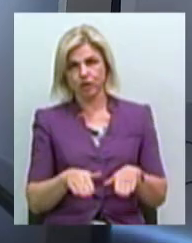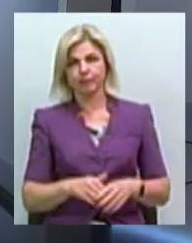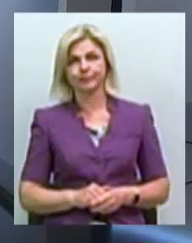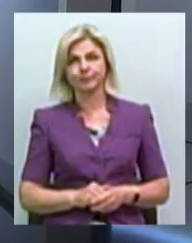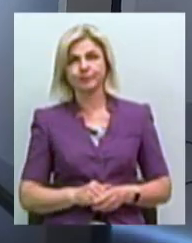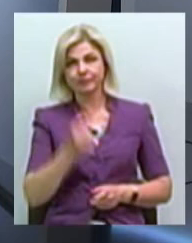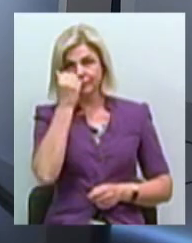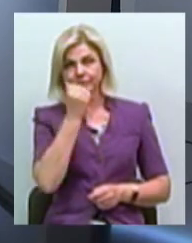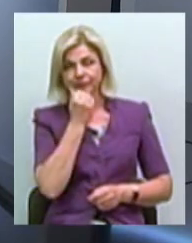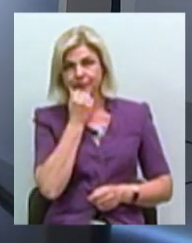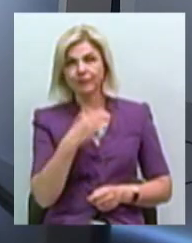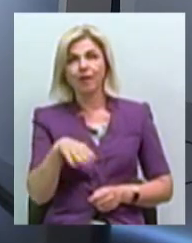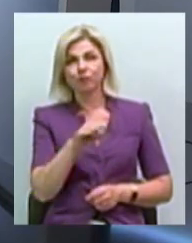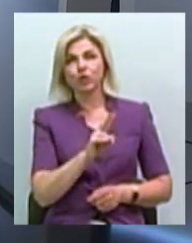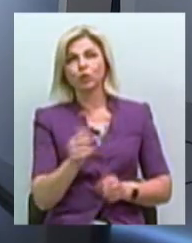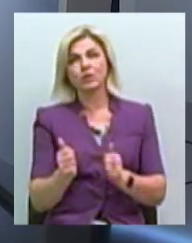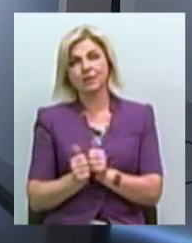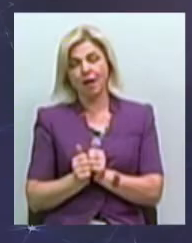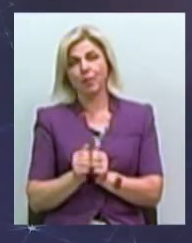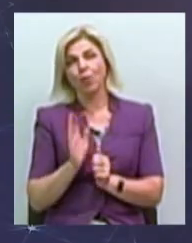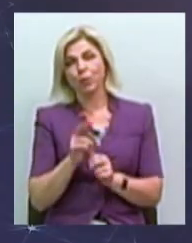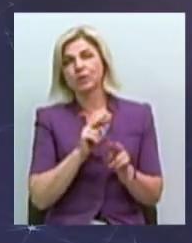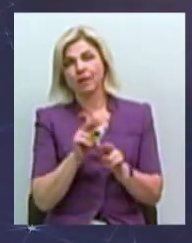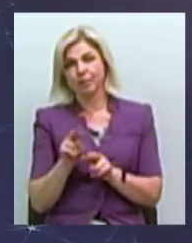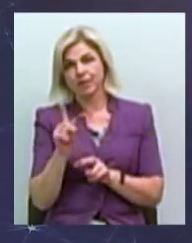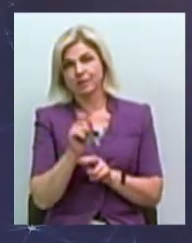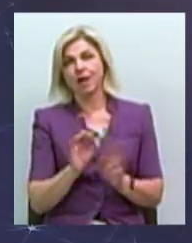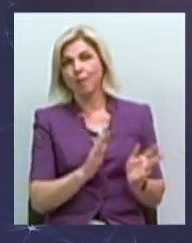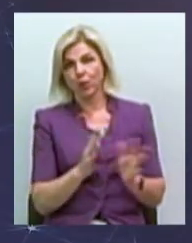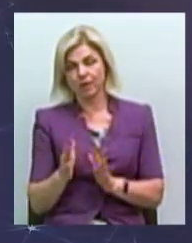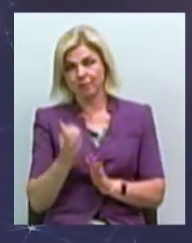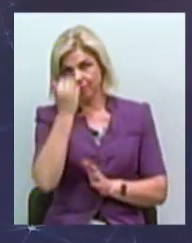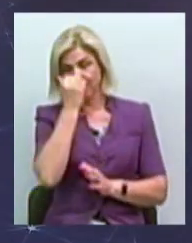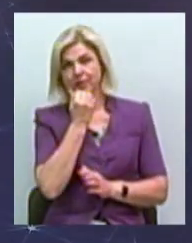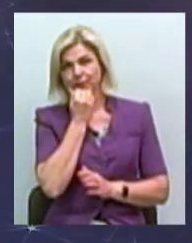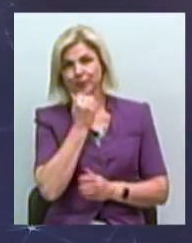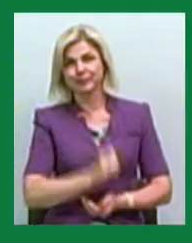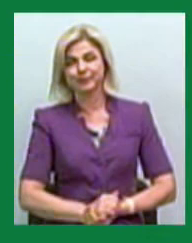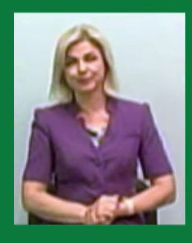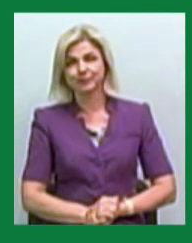Дякую, Едуард, дякую всім, хто був з нами. Будемо стежити за розвитком подій. Дякую, на все добре.